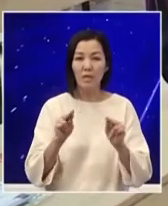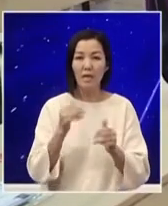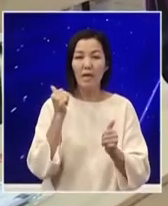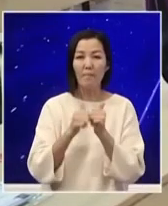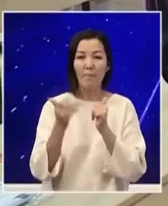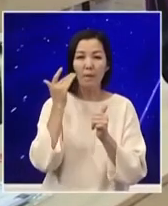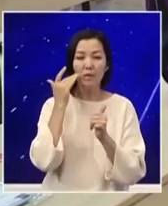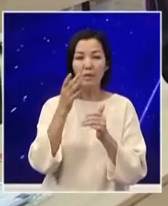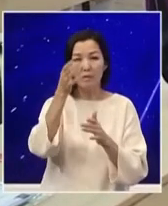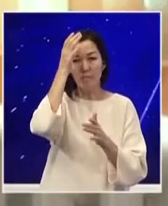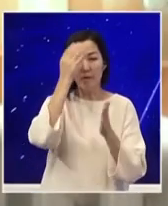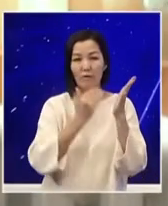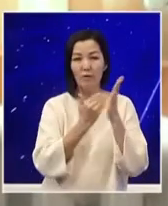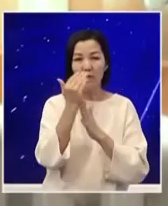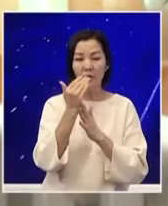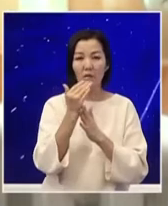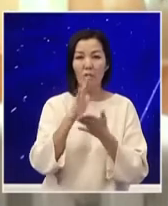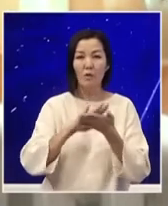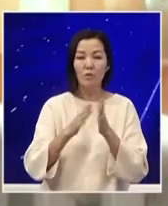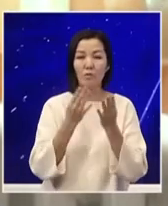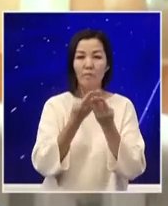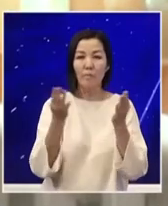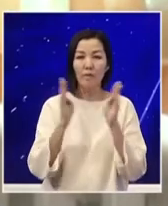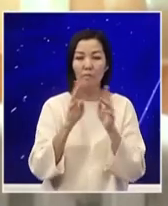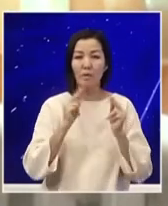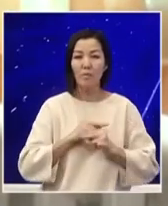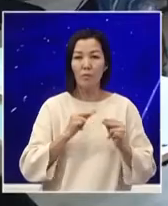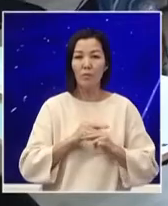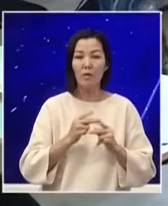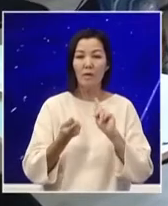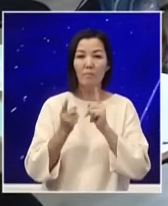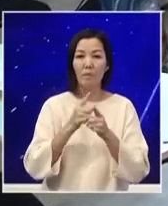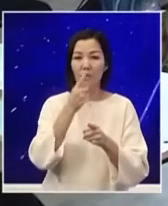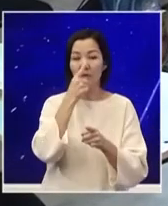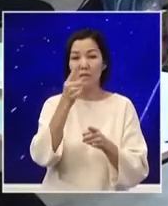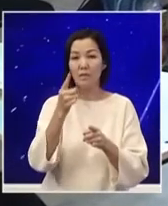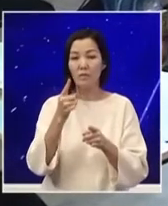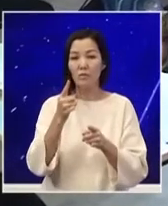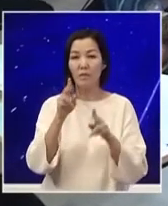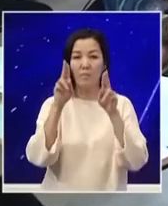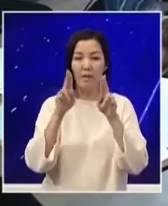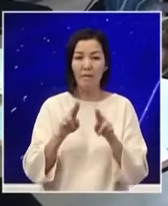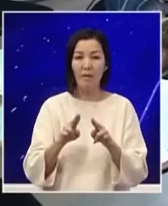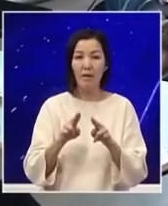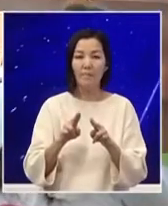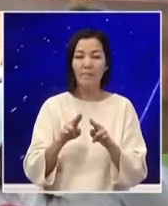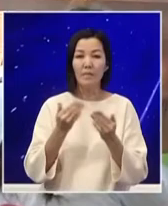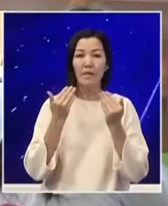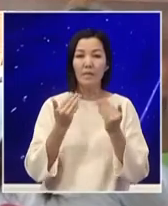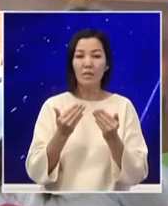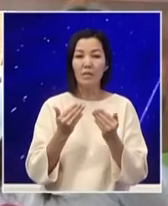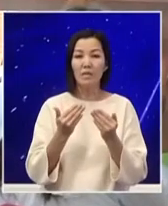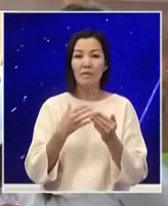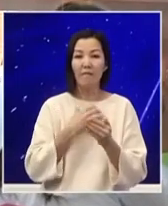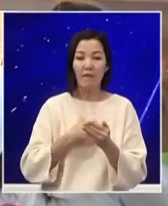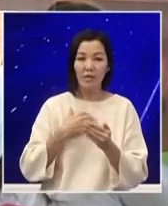постоянно повышают свою квалификацию. В условиях пандемии работа педагога отчасти перешла в дистанционный формат, но от этого ее отнюдь не стало